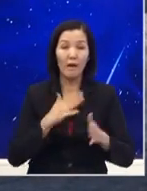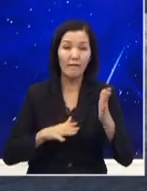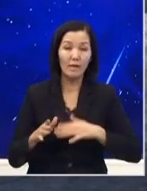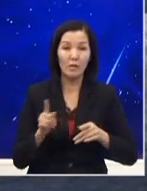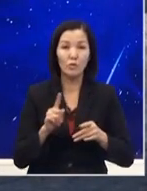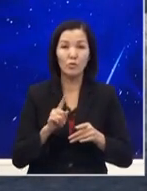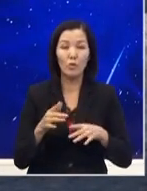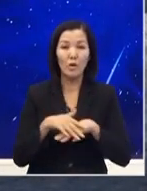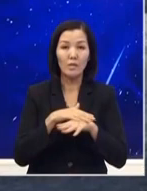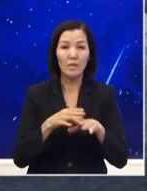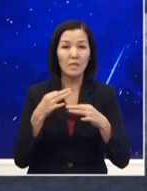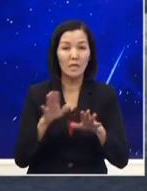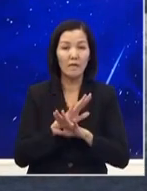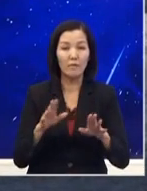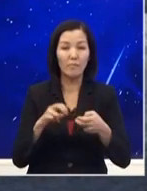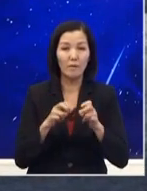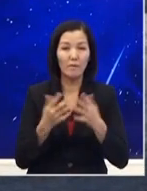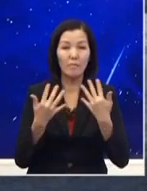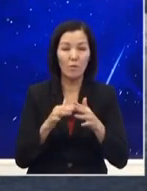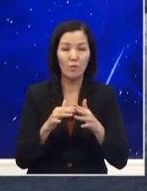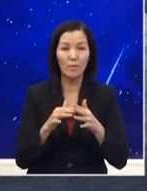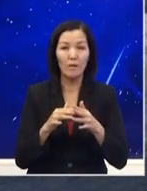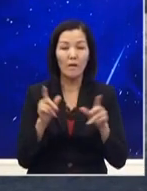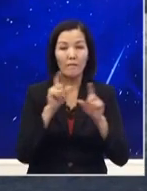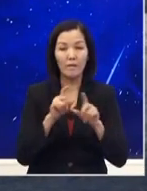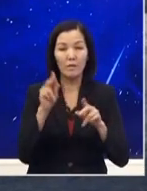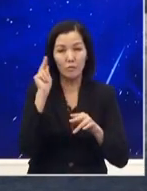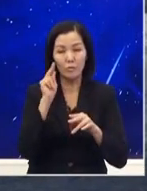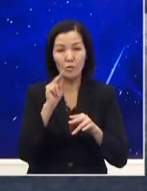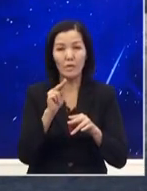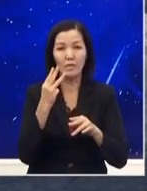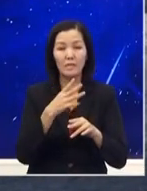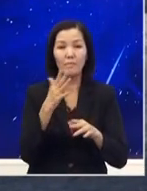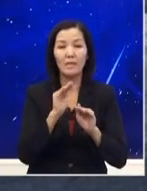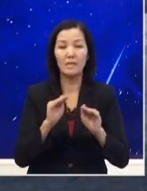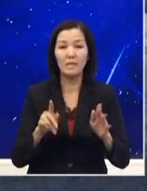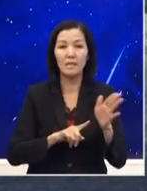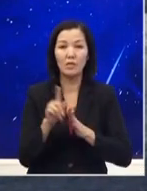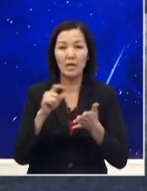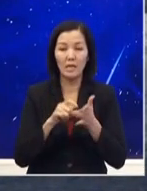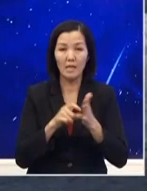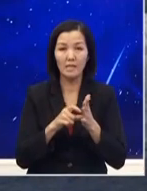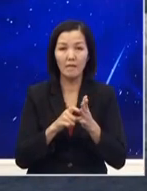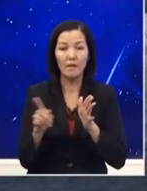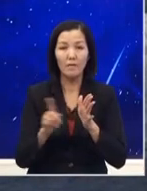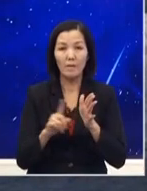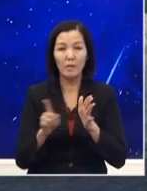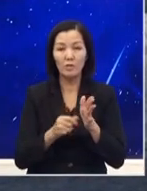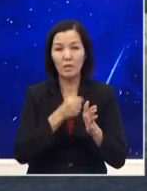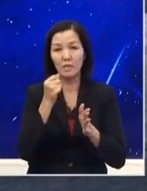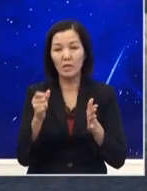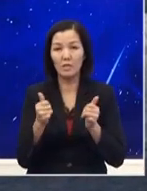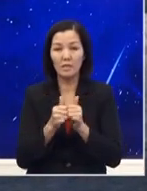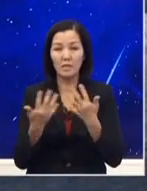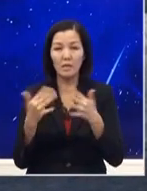что население неравнодушно к проблемам аула. В этой школе будут учиться 35 детей начальных классов. Для перевозки учеников старших классов в